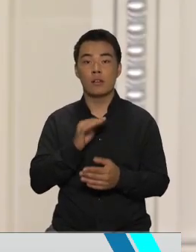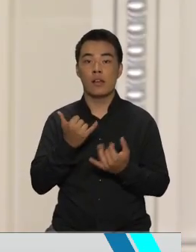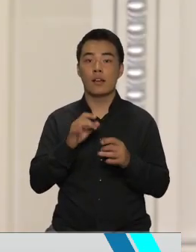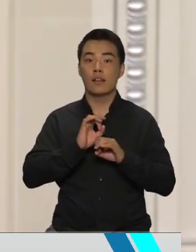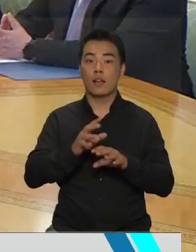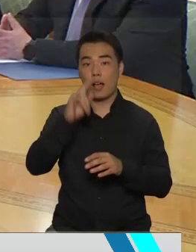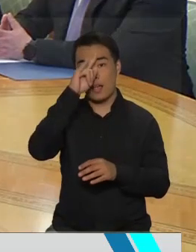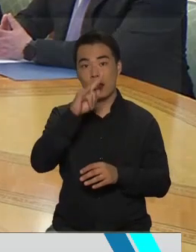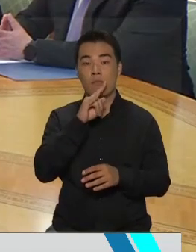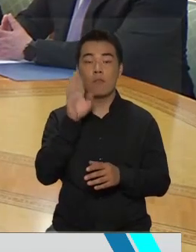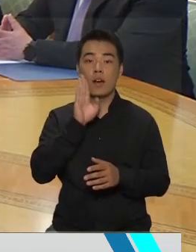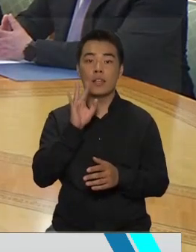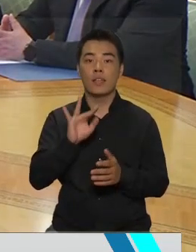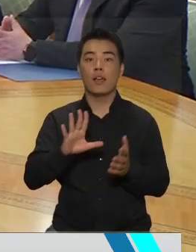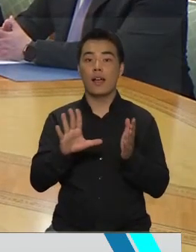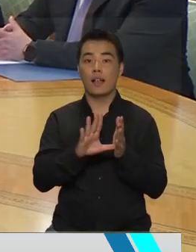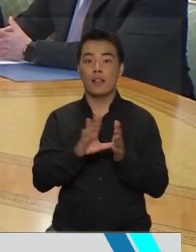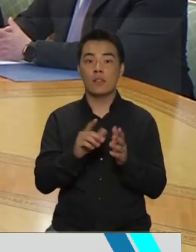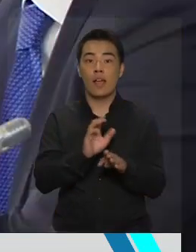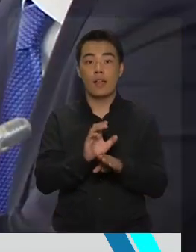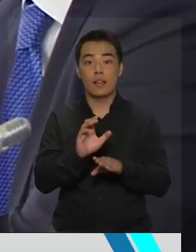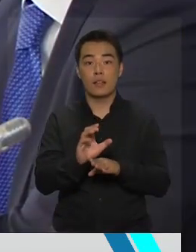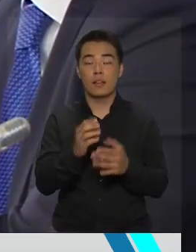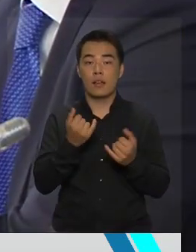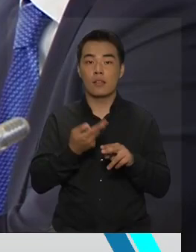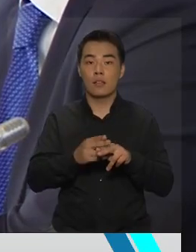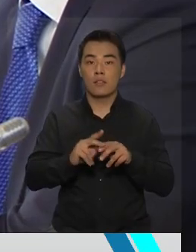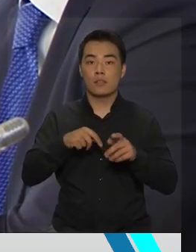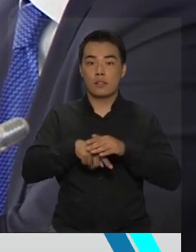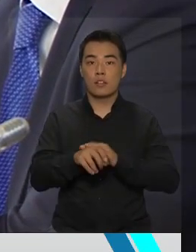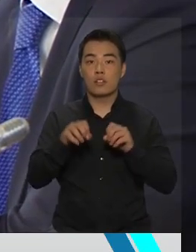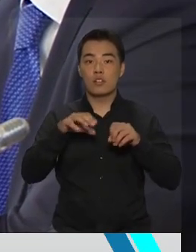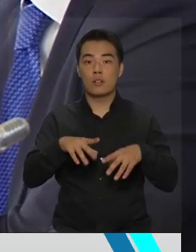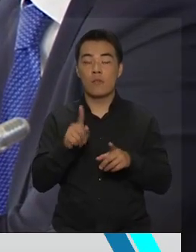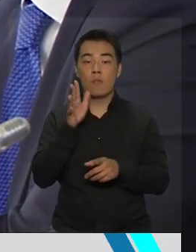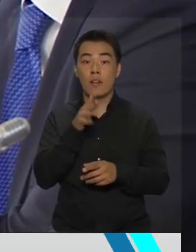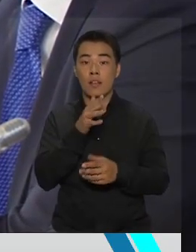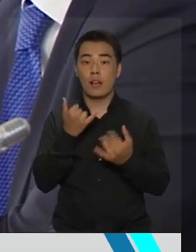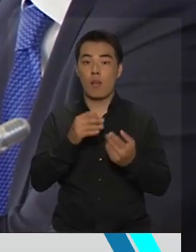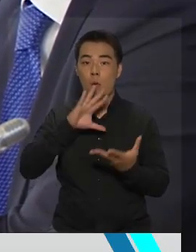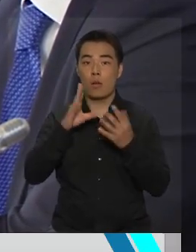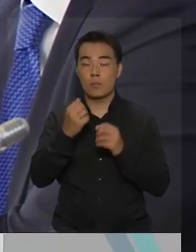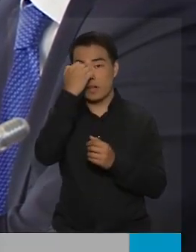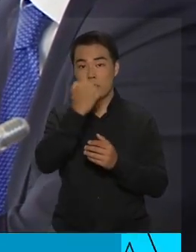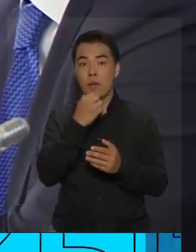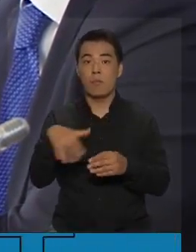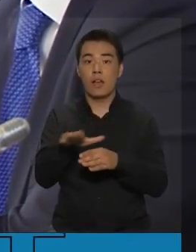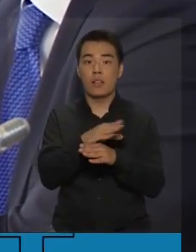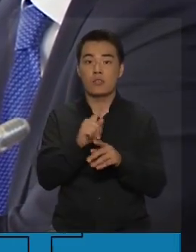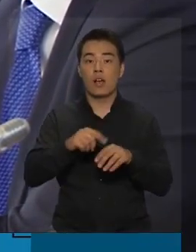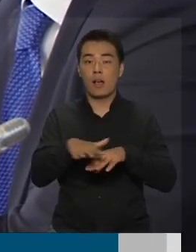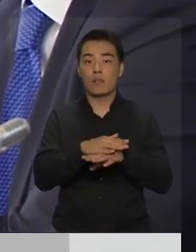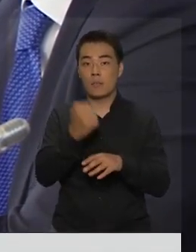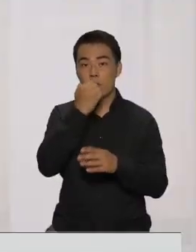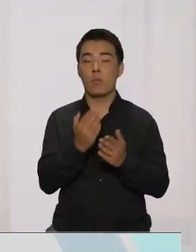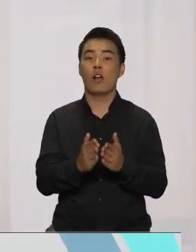айтқанда, Қазақстанға су және электр энергиясын жеткізуге байланысты шешімді уақытылы қабылдағаныңыз үшін сізге және барша тәжік тарапына